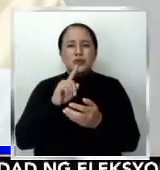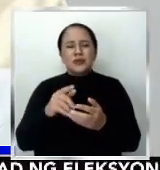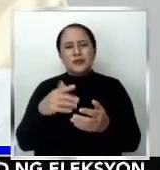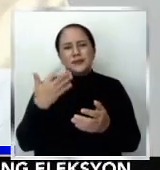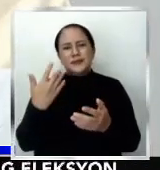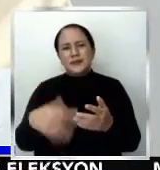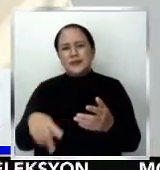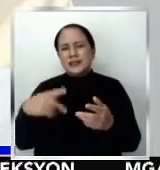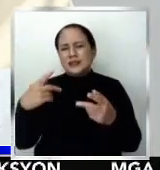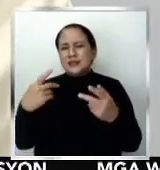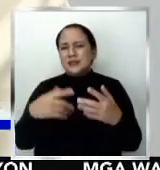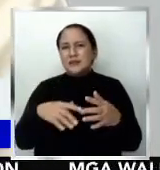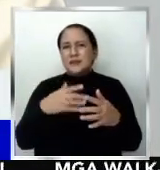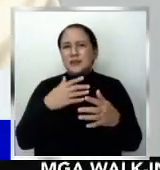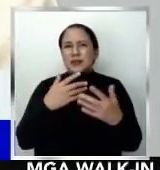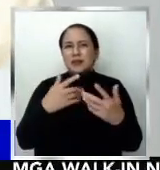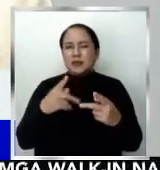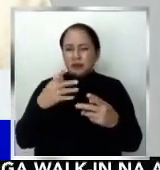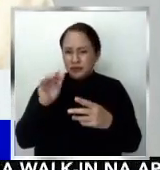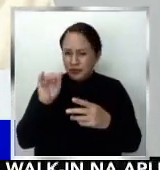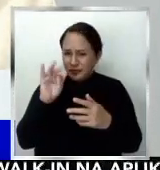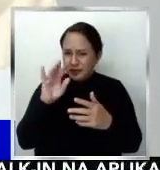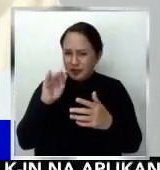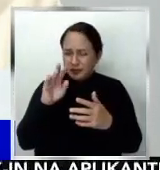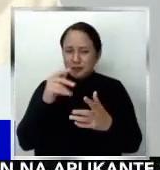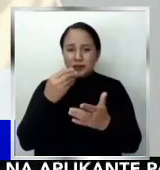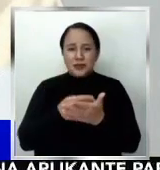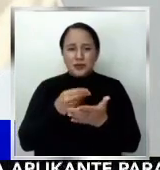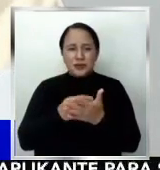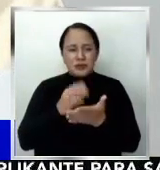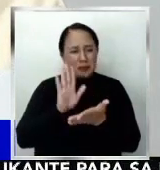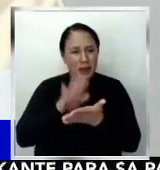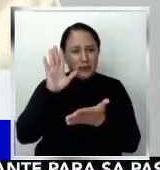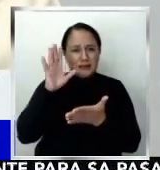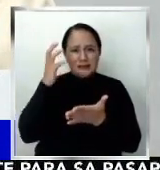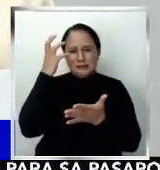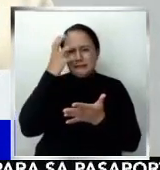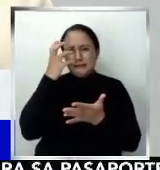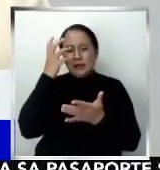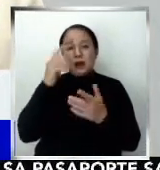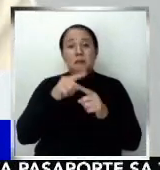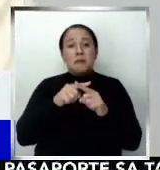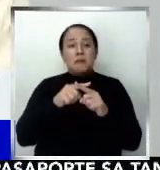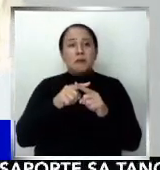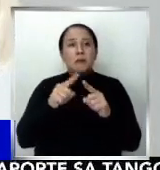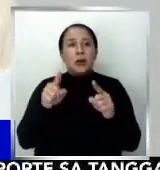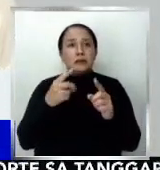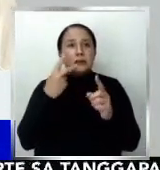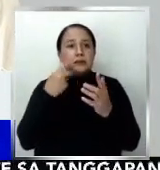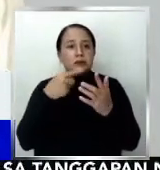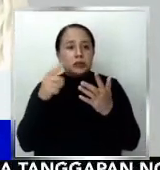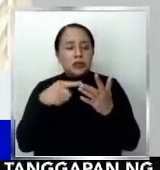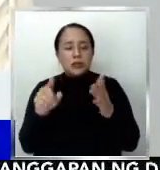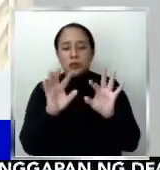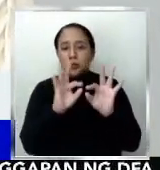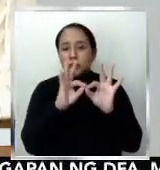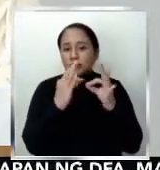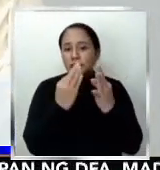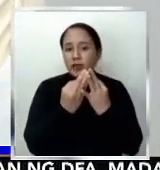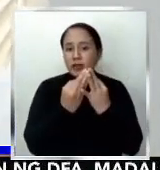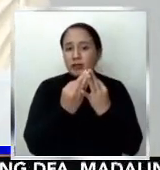sinasabi nating 15 pesos, pero tignan din po natin yung mga pamilya at number po ng